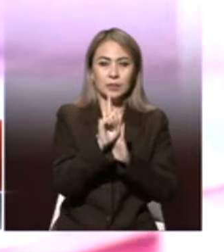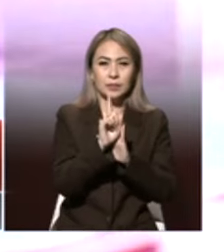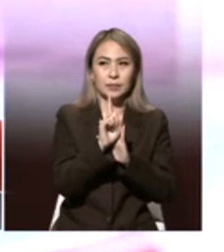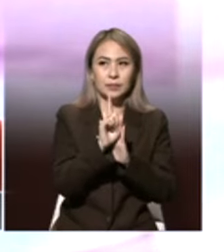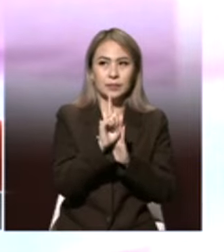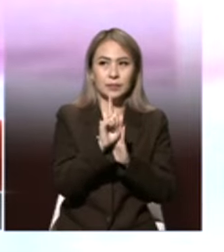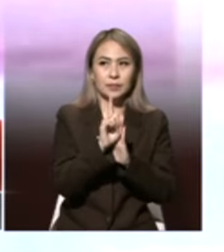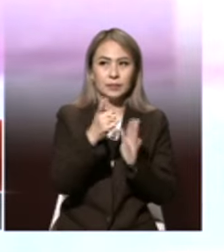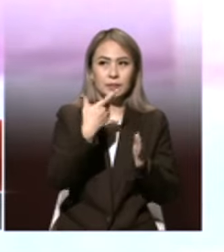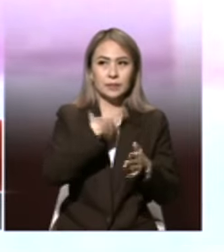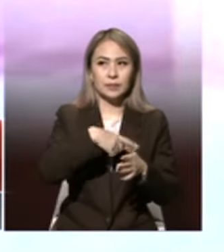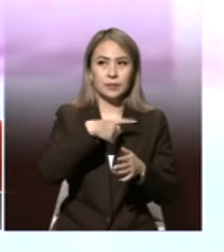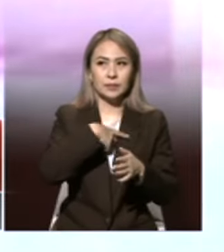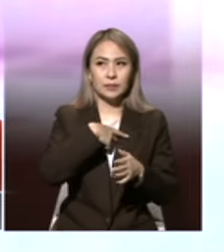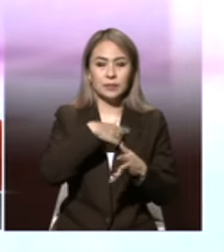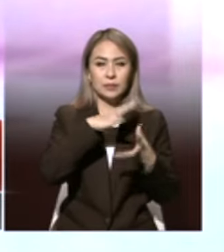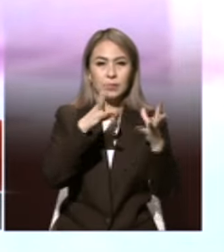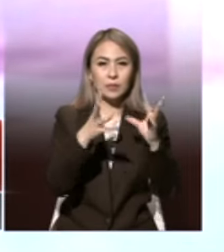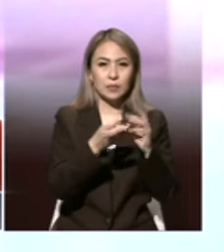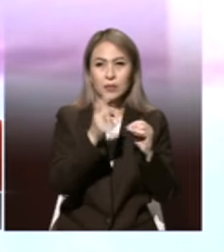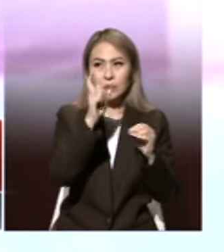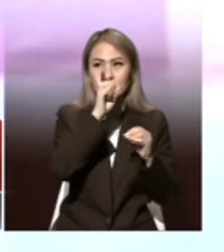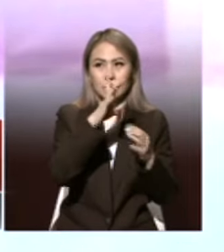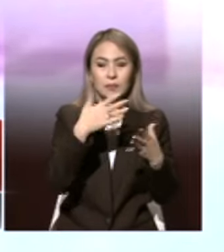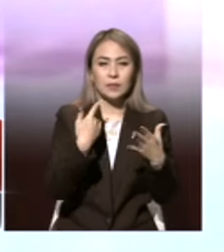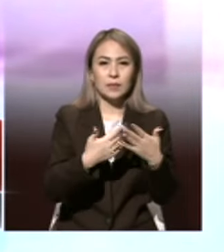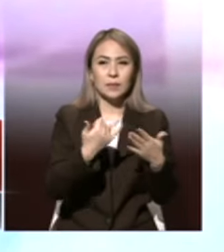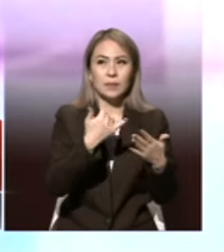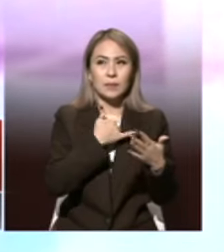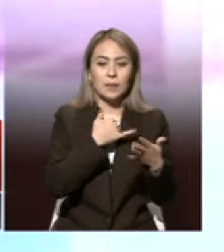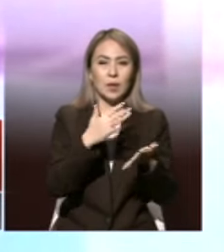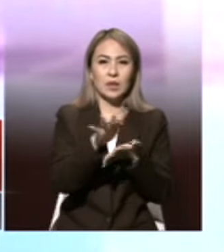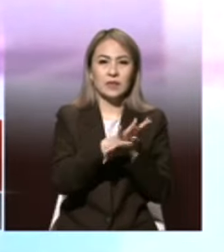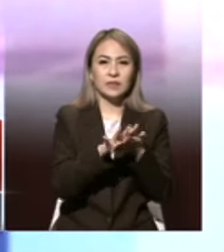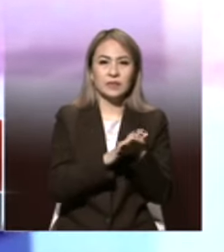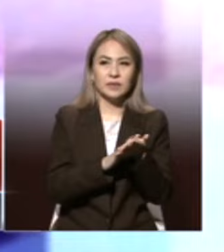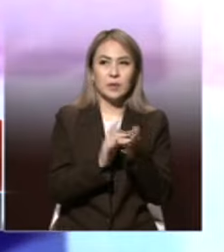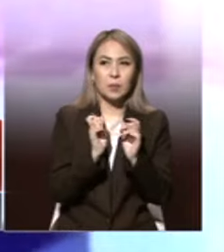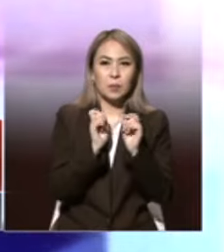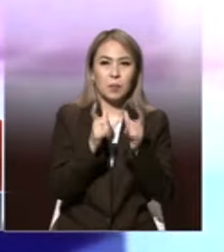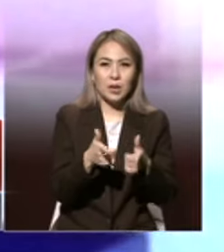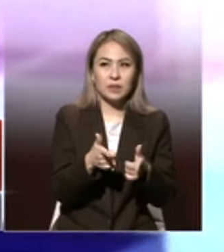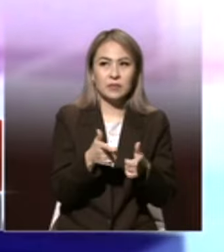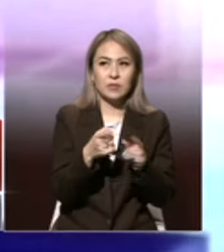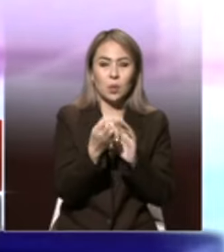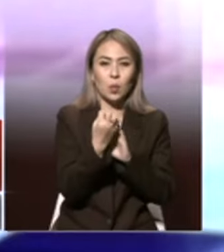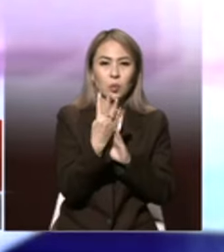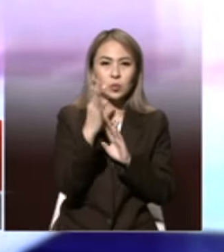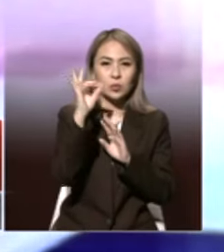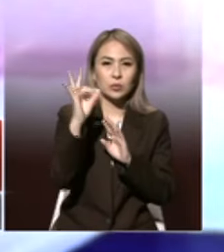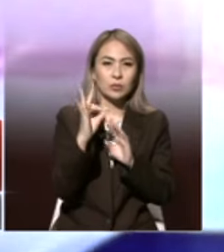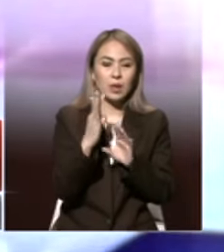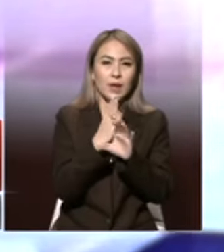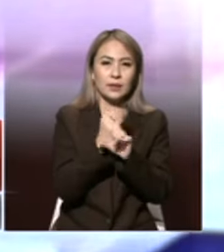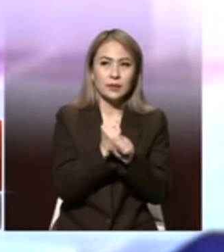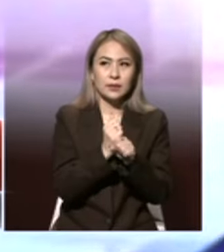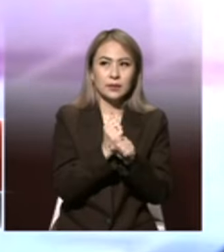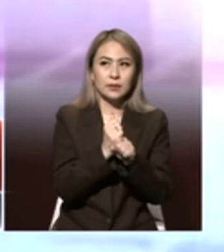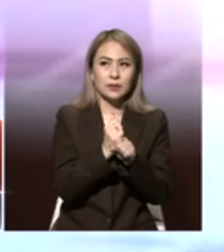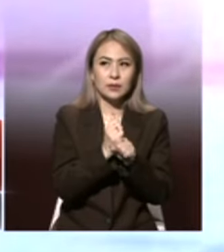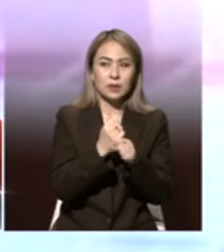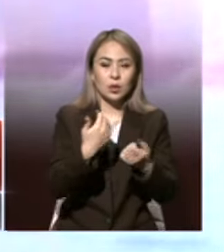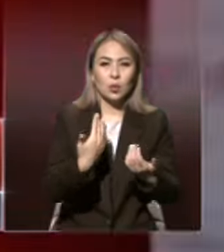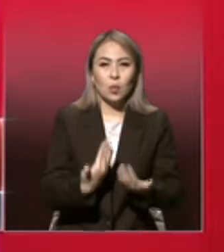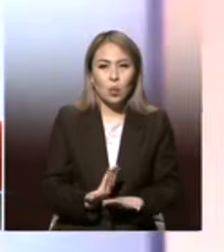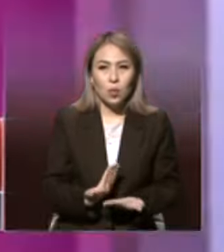бері өзінің жақсы нәтижесін көрсетіп жатыр. Мысалға, бізге келіп түсетін арыздар мен шағымдардың өзі 14%-ға азайды. Отбасы